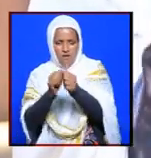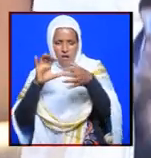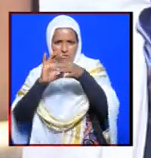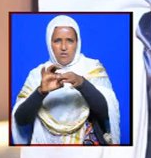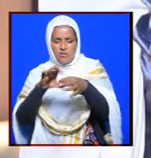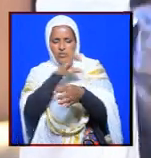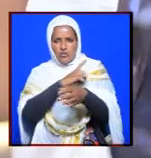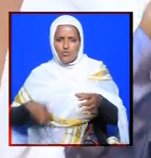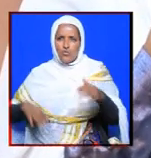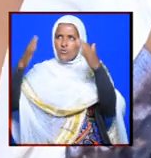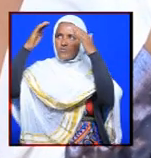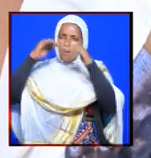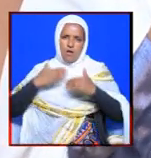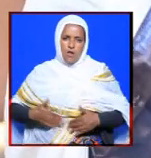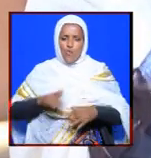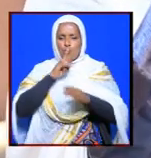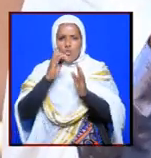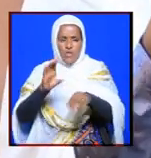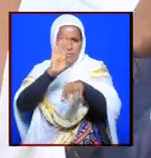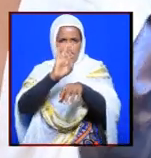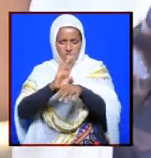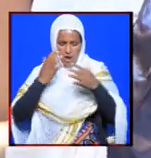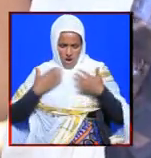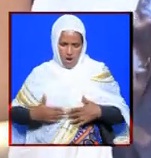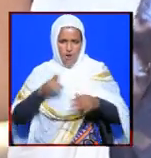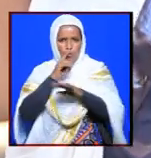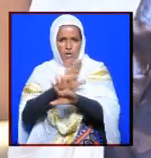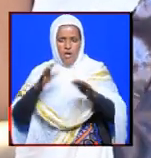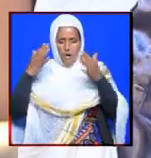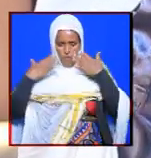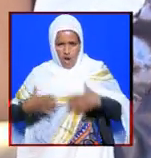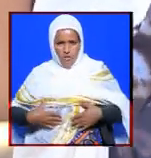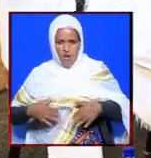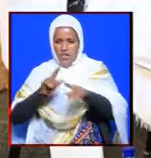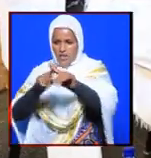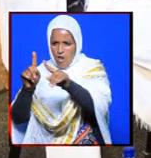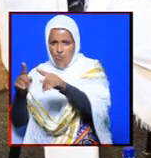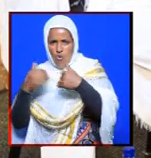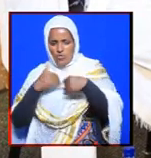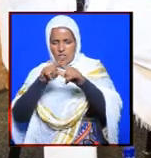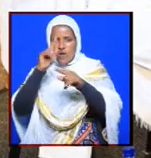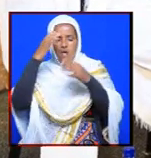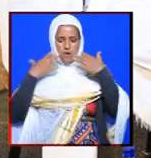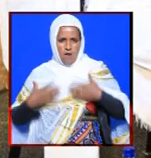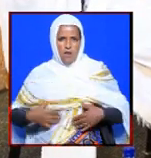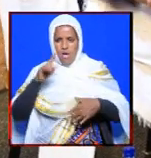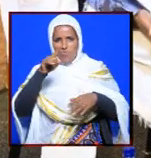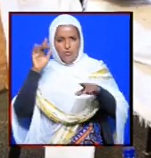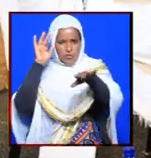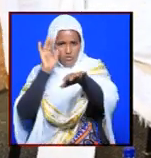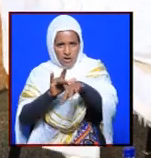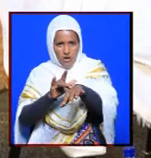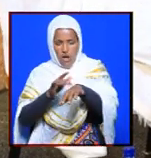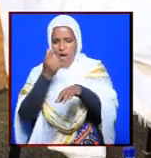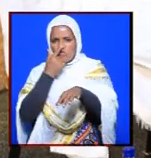ነው። ክርስቶስ ራስ ነው፣ እኛ አካል ነን። እውነተኛዋ ቤተክርስቲያን እንደ አካል ነው። በቃ በአካል የተለያዩ ሕዋሳት አሉ፣ ግን አንድ አካል ነው። በቃ አንዱ